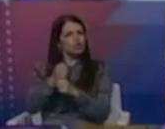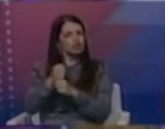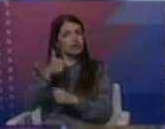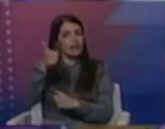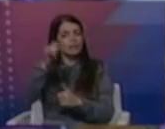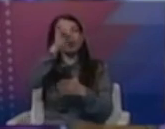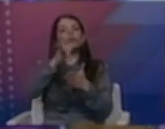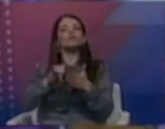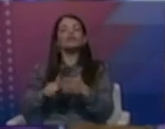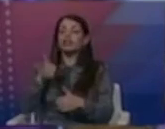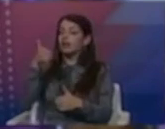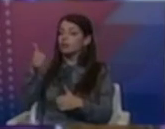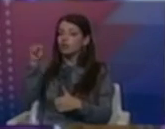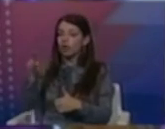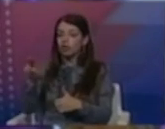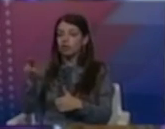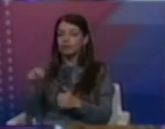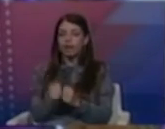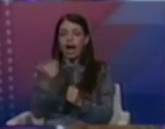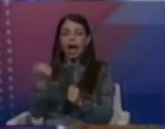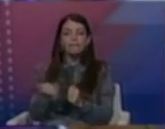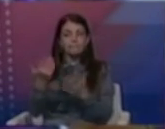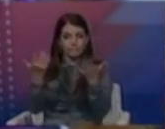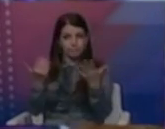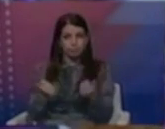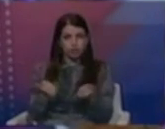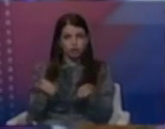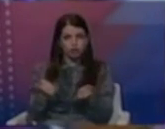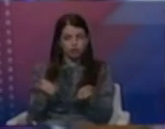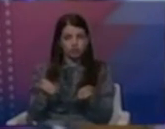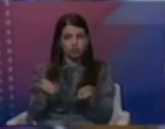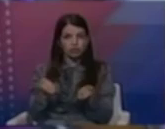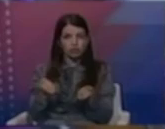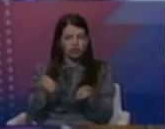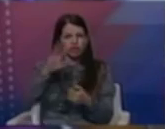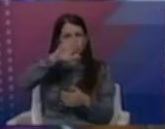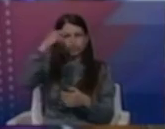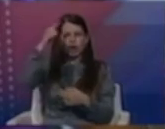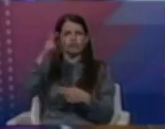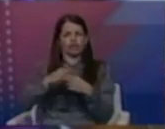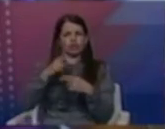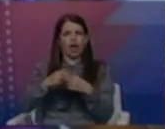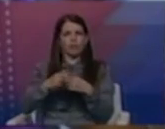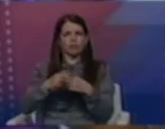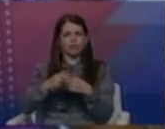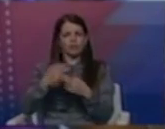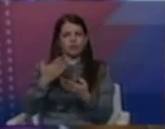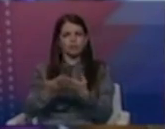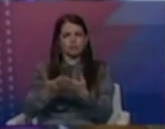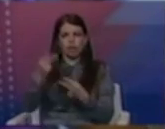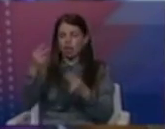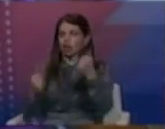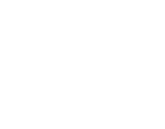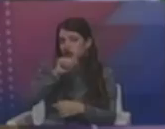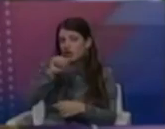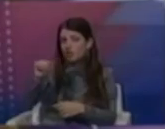jixraqleb kundizzjonijiet aħjar. Hemm bżonn ta' kompetenza biex l-ekonomija titmexxa ħafna aħjar milli tmexxiet dawn l-aħħar